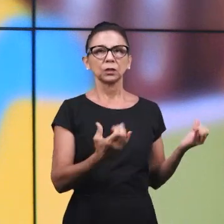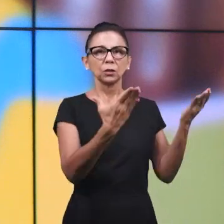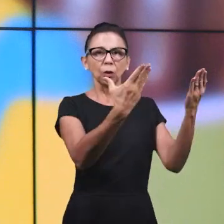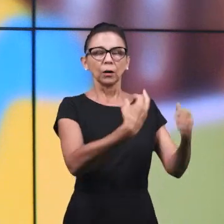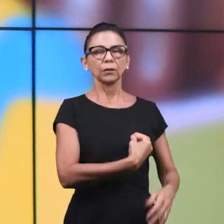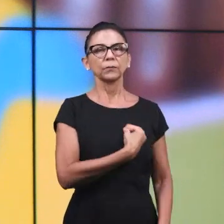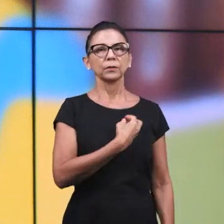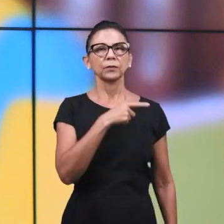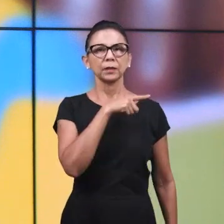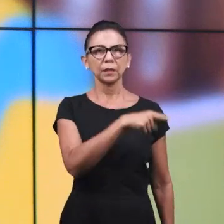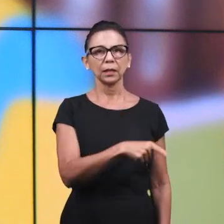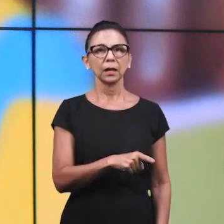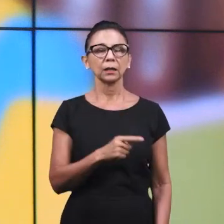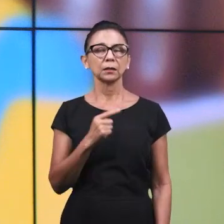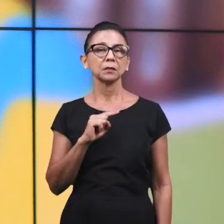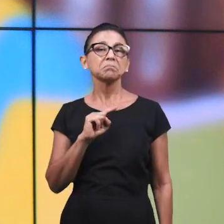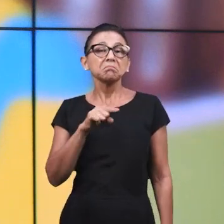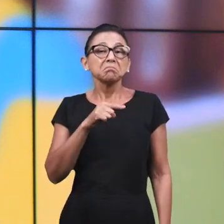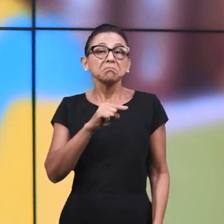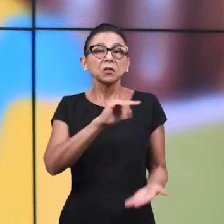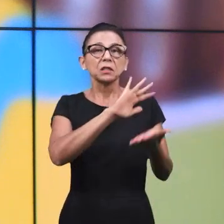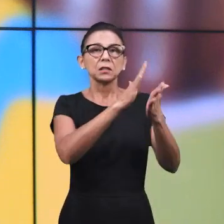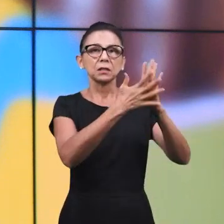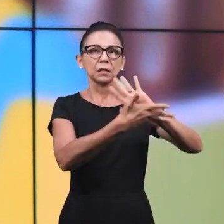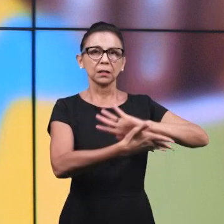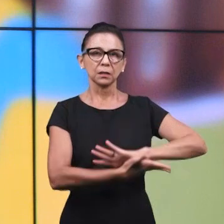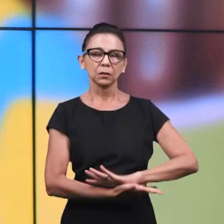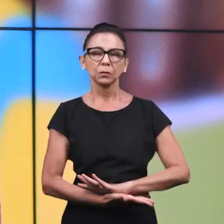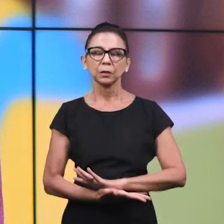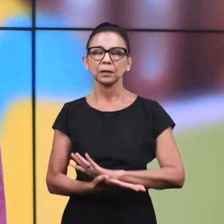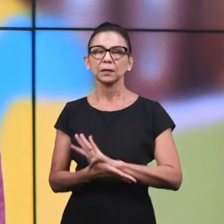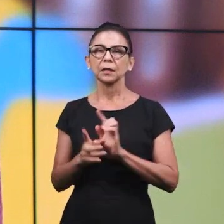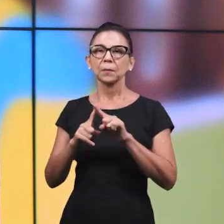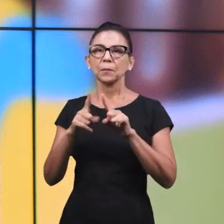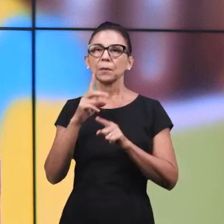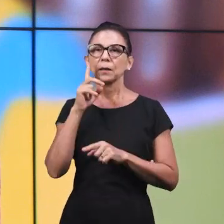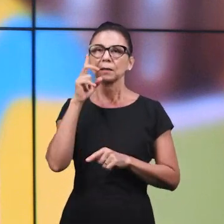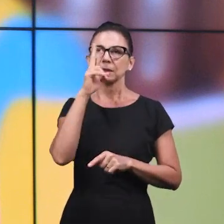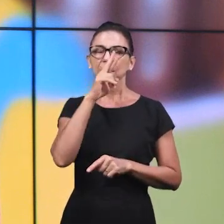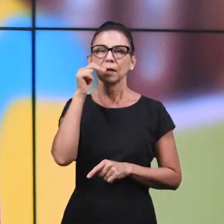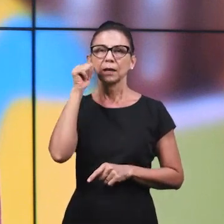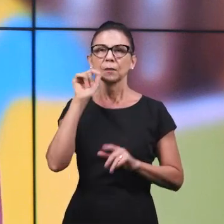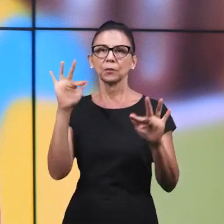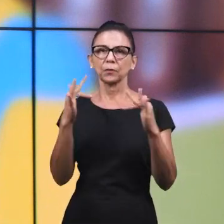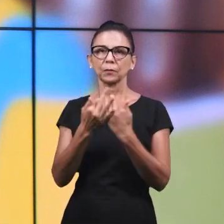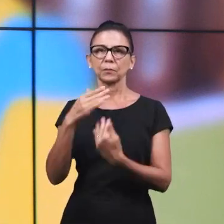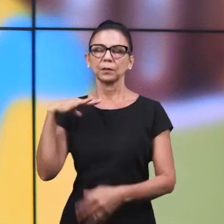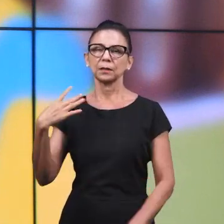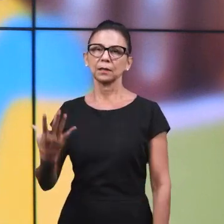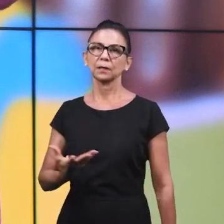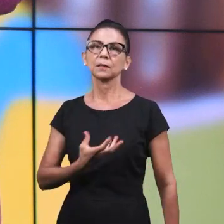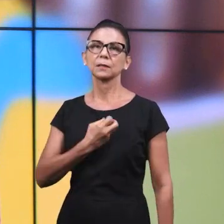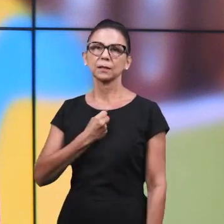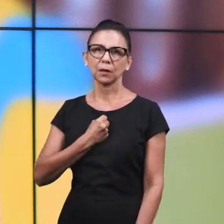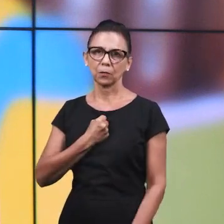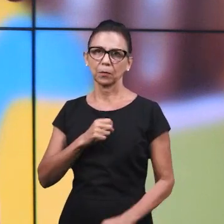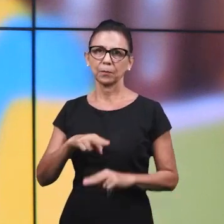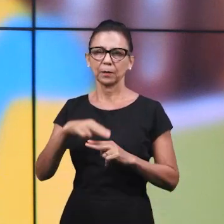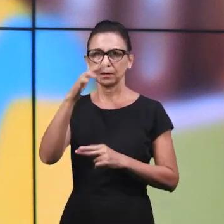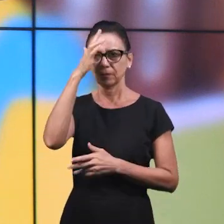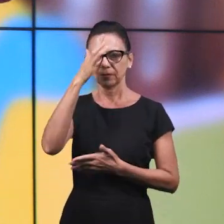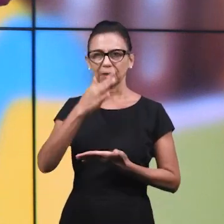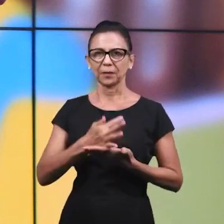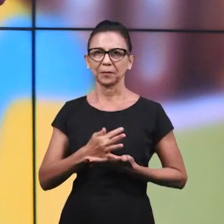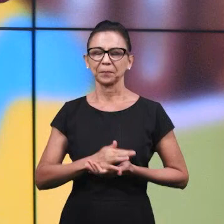peuple de Dieu, habitait à Jéricho, une ville qui a été détruite par un jugement, mais qui a eu la délivrance par la